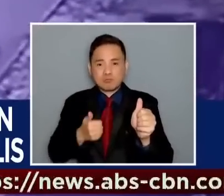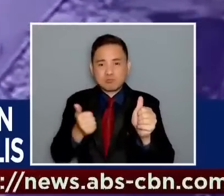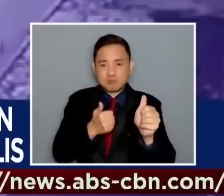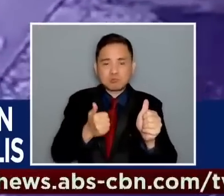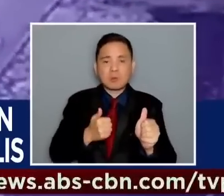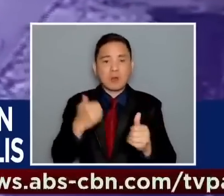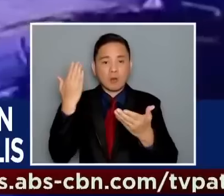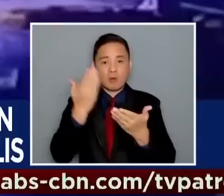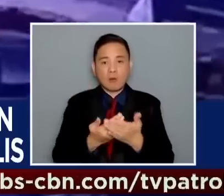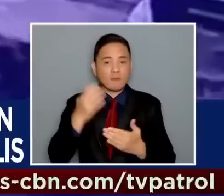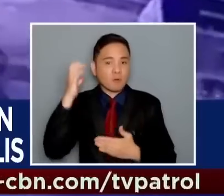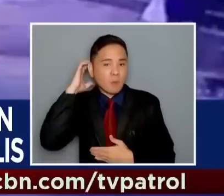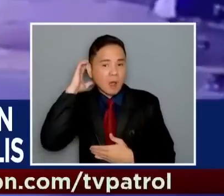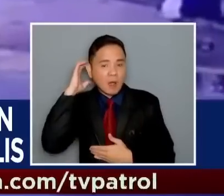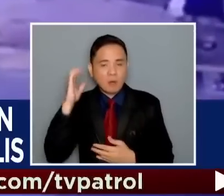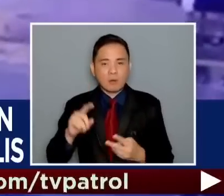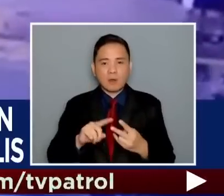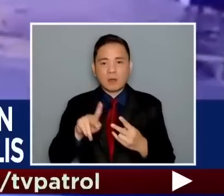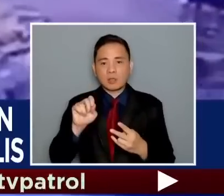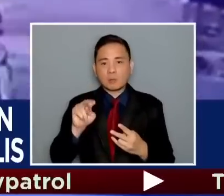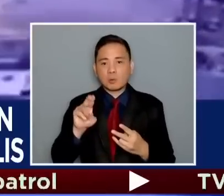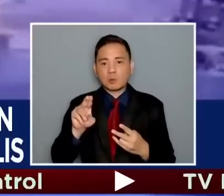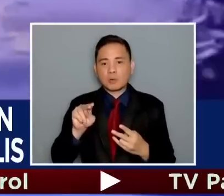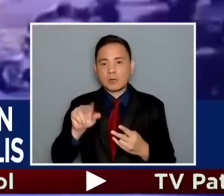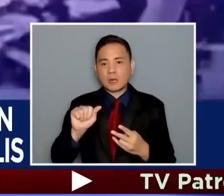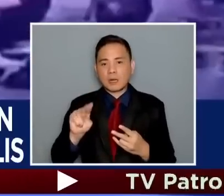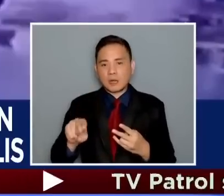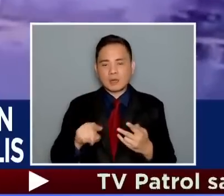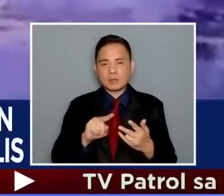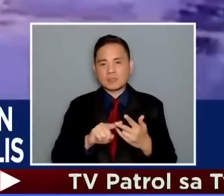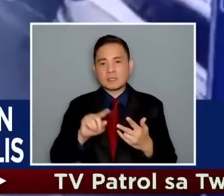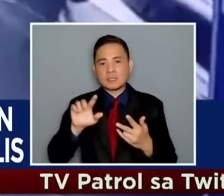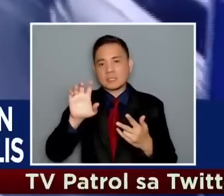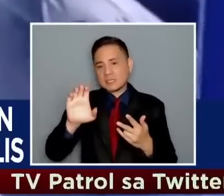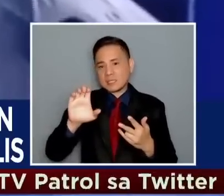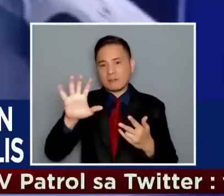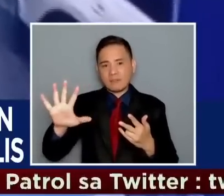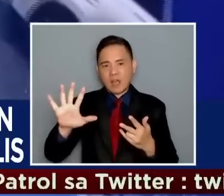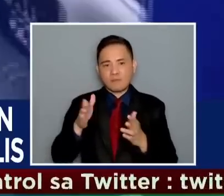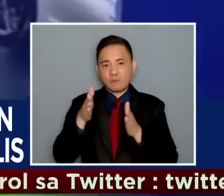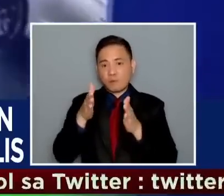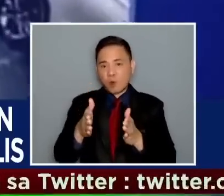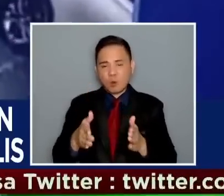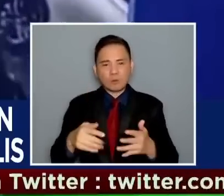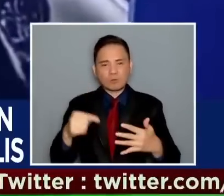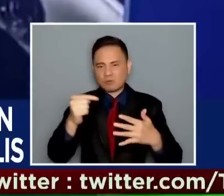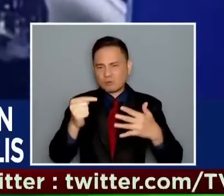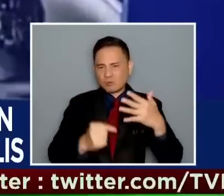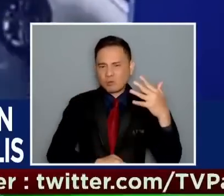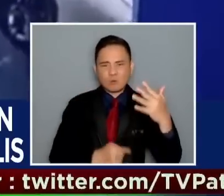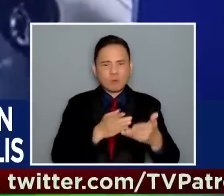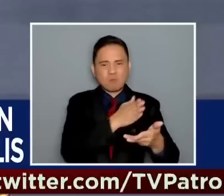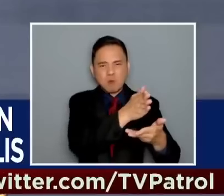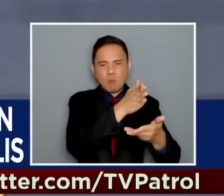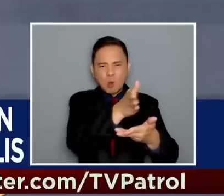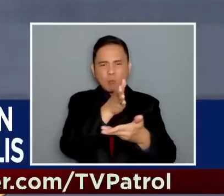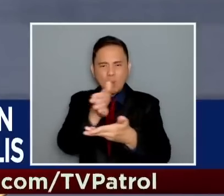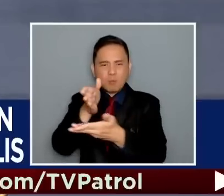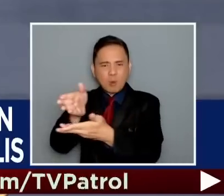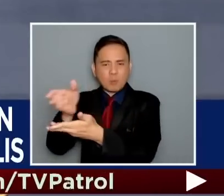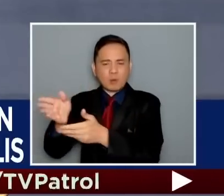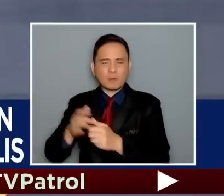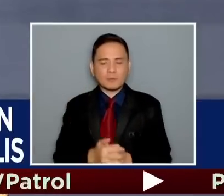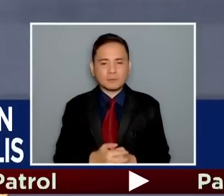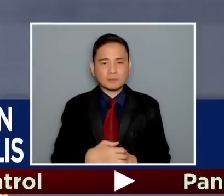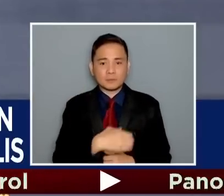sa Katipunan Avenue hanggang sa C5 Road sa Libis. Pinigilan ng pulis ang kanyang pagtakas sa pamamagitan ng pagpihit pa